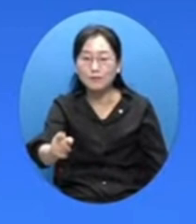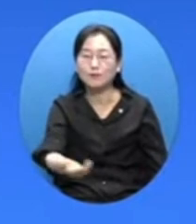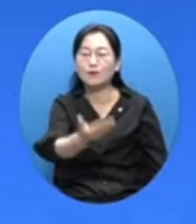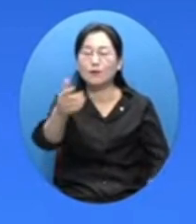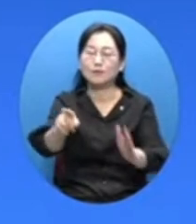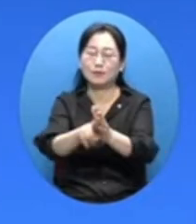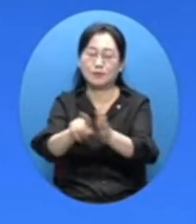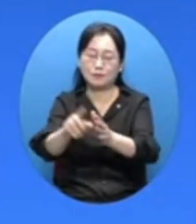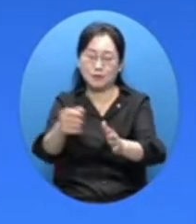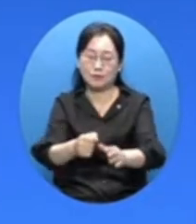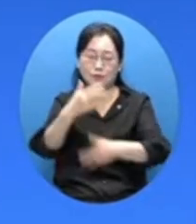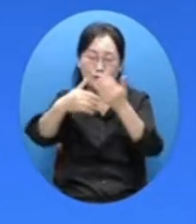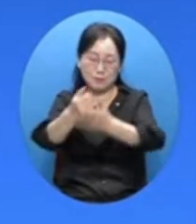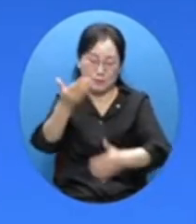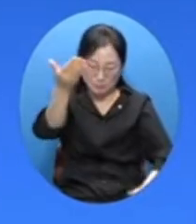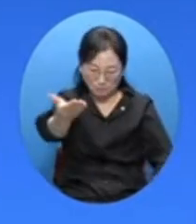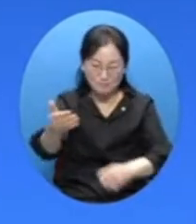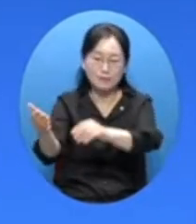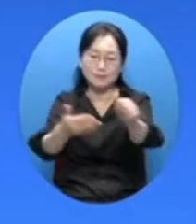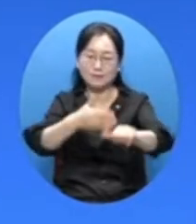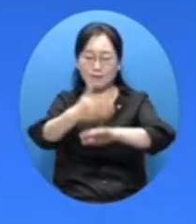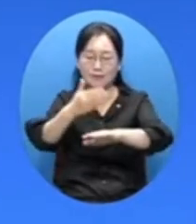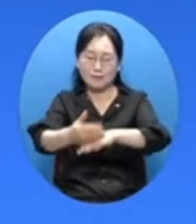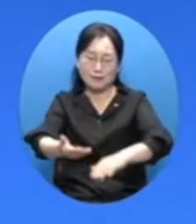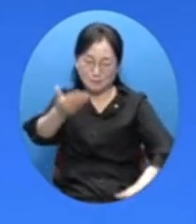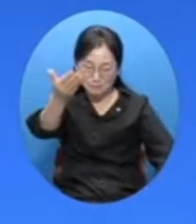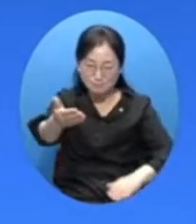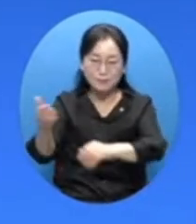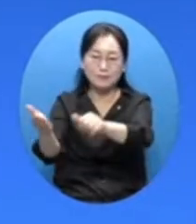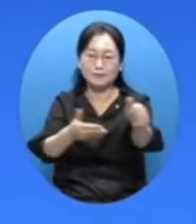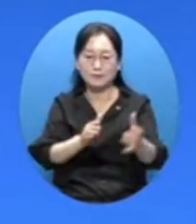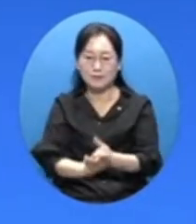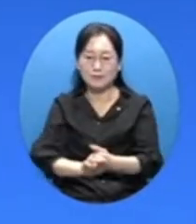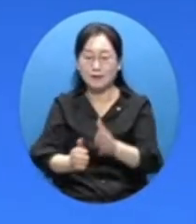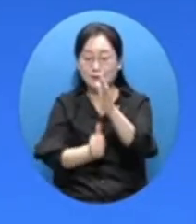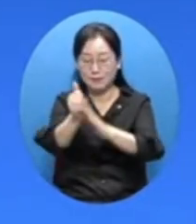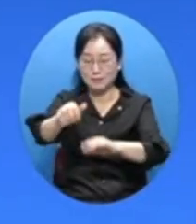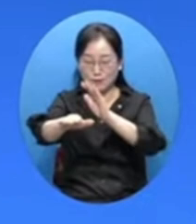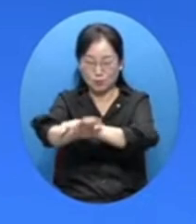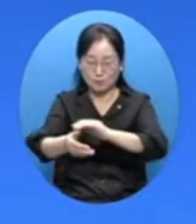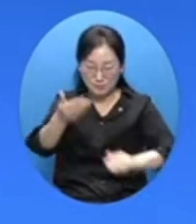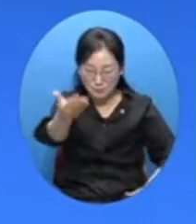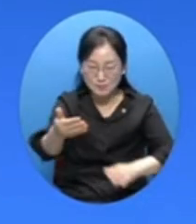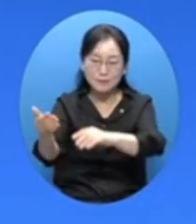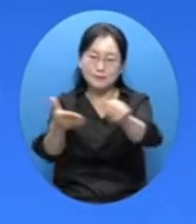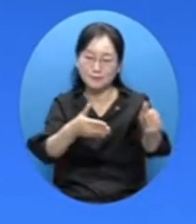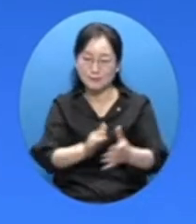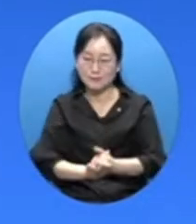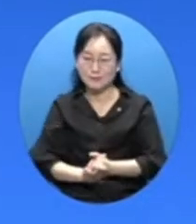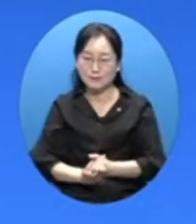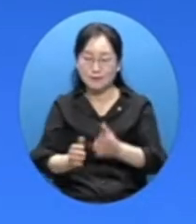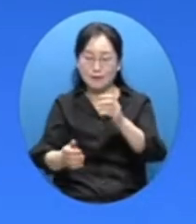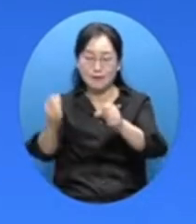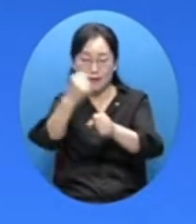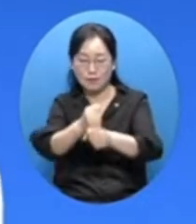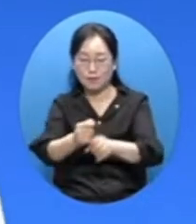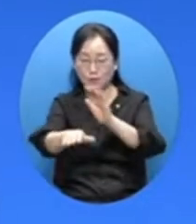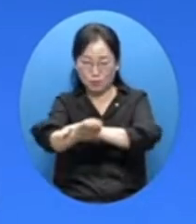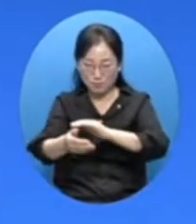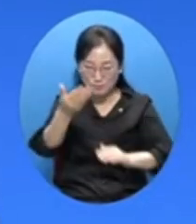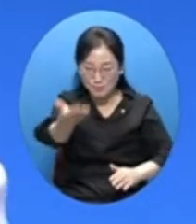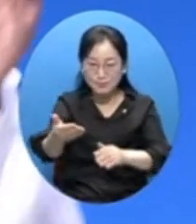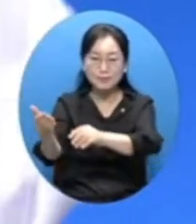믿음의 손을 내밀게 되길 바랍니다. 감사의 손을 내밀게 되길 바랍니다. 희망의 손을 내밀게 되길 바랍니다. 회복의 손을 내밀게 되길